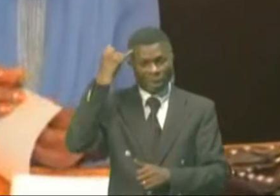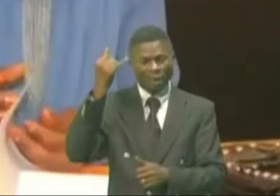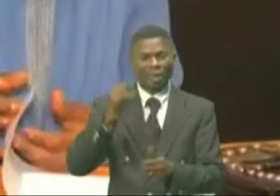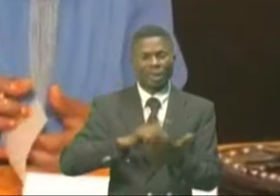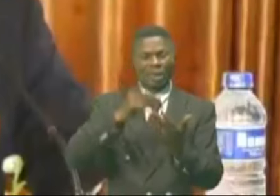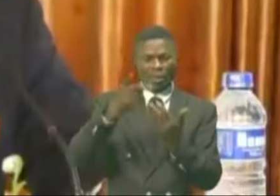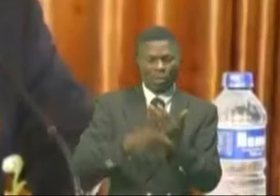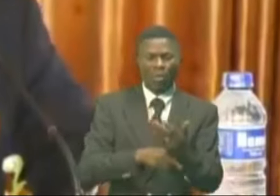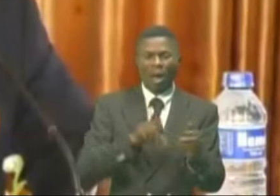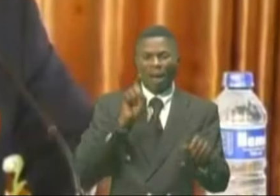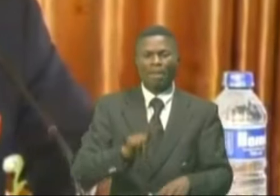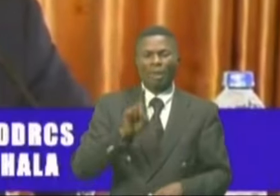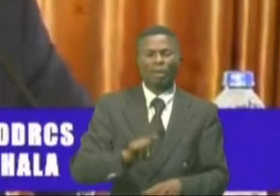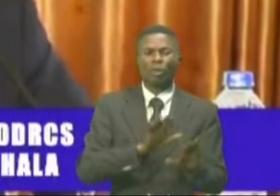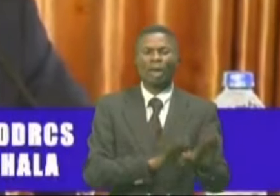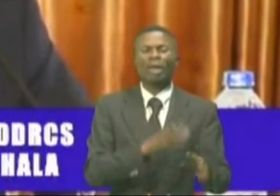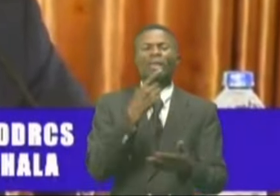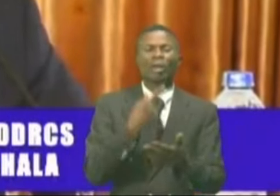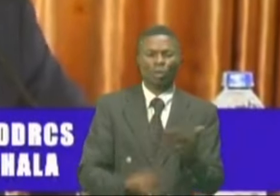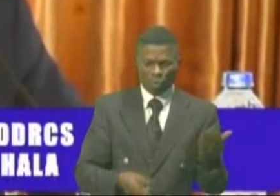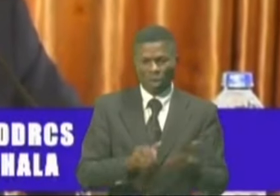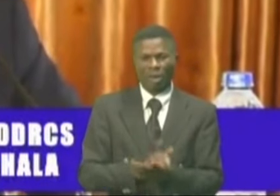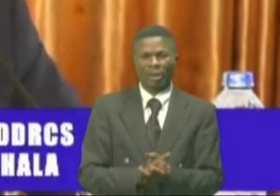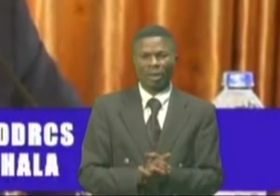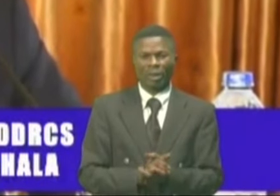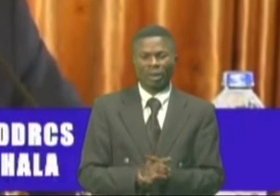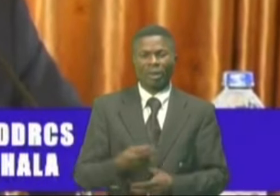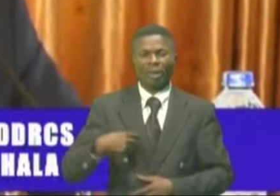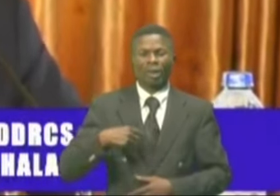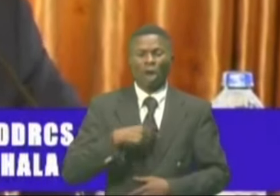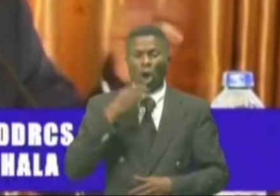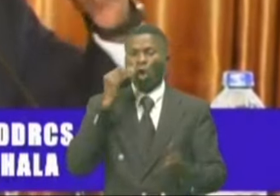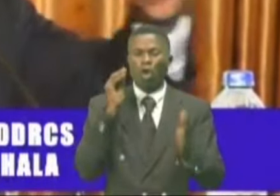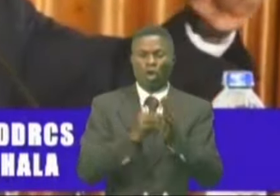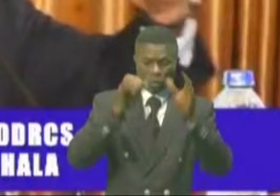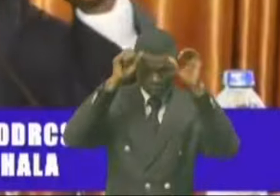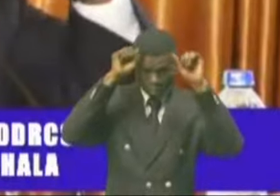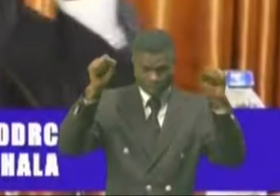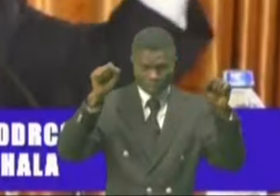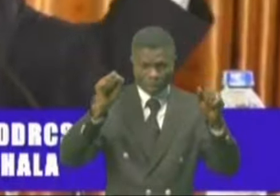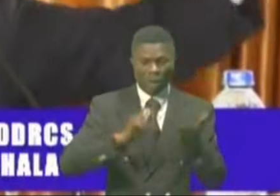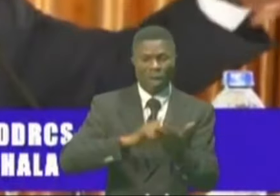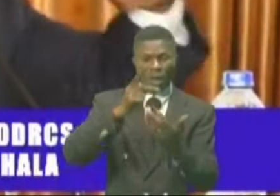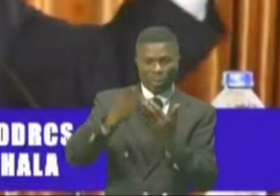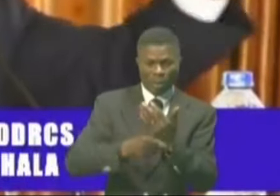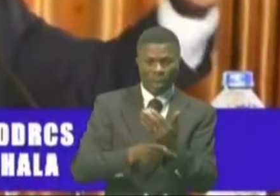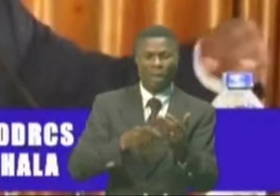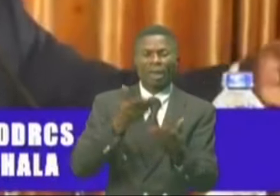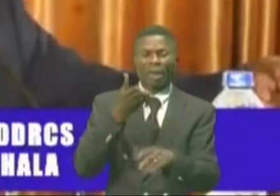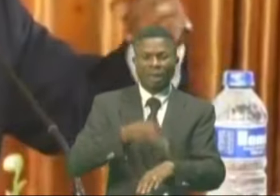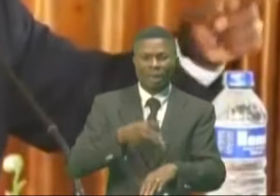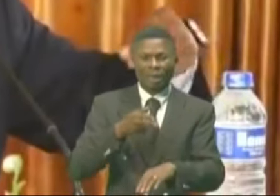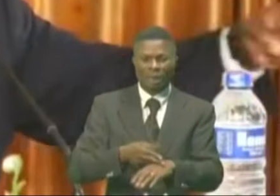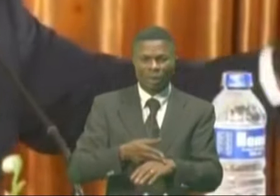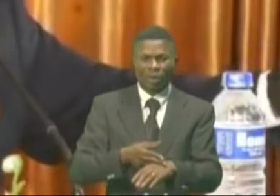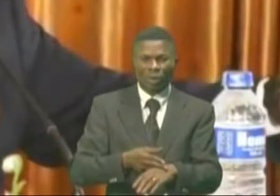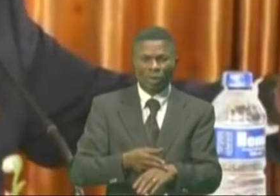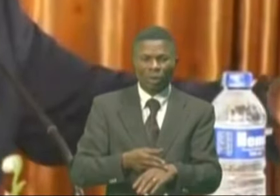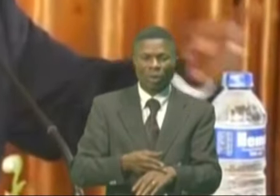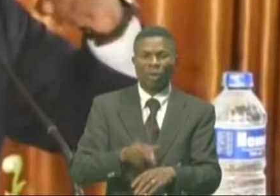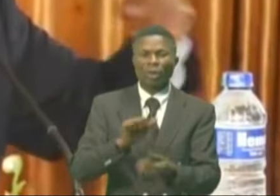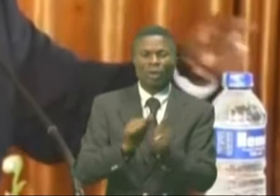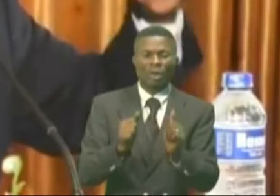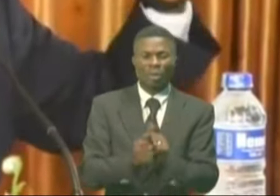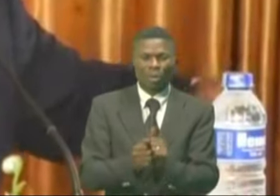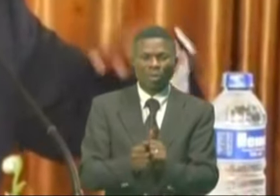et ses attentes. Ce programme a été créé par ordonnance présidentielle. Ce programme n'a même pas de mandat défini dans le temps.